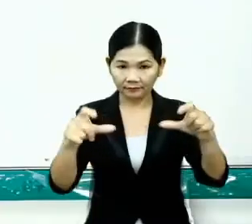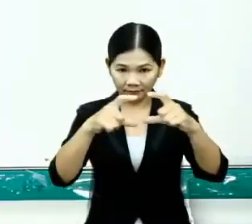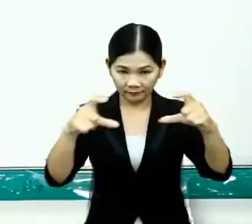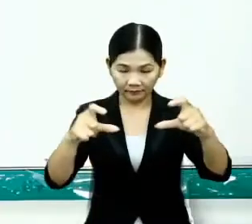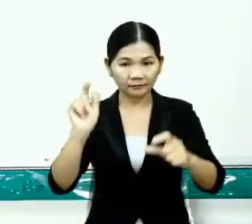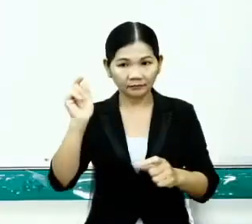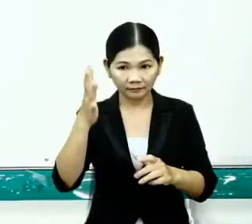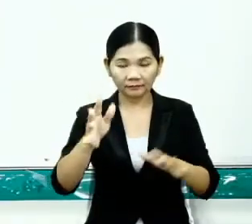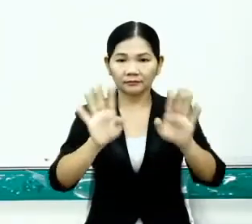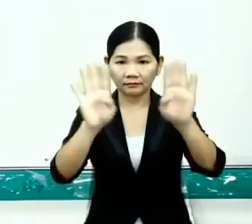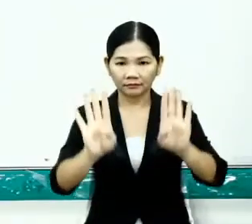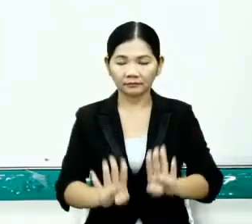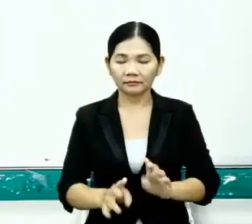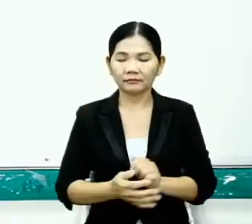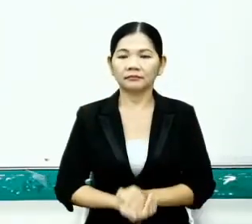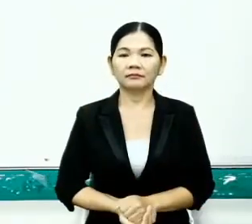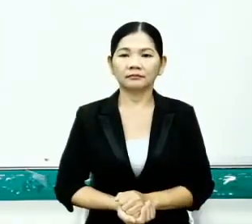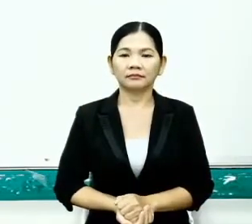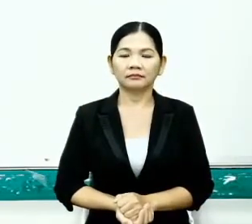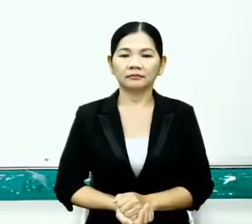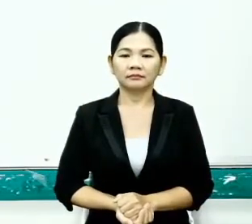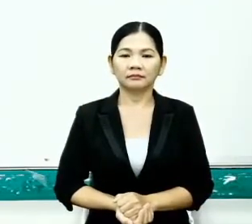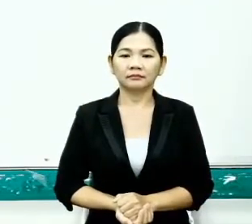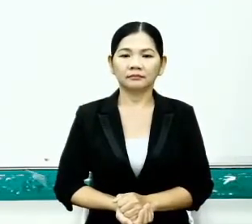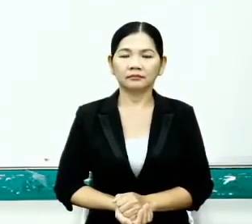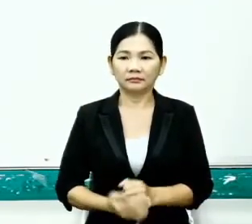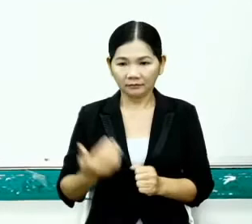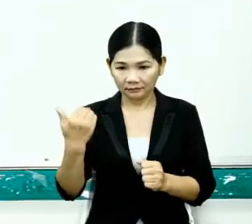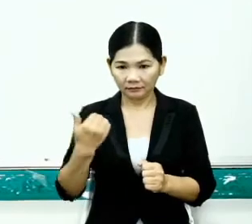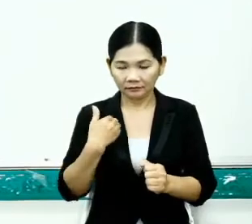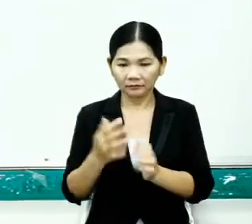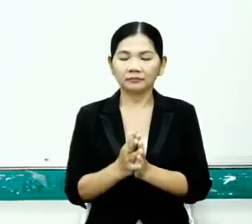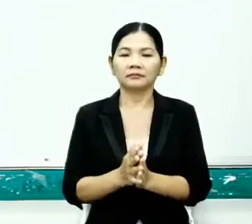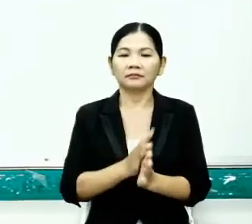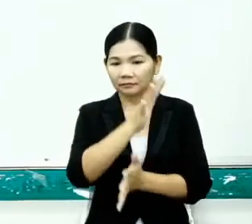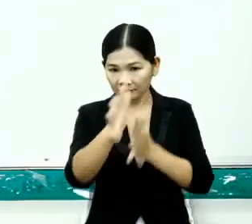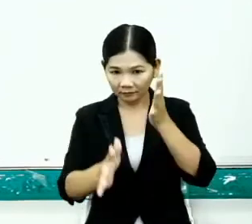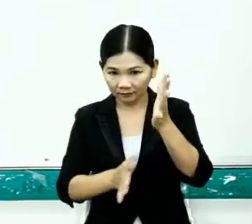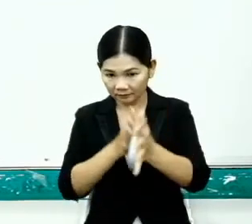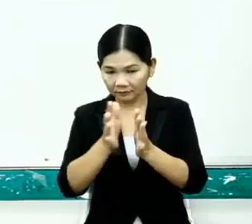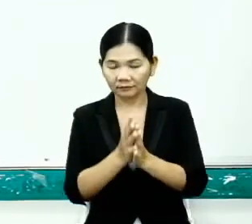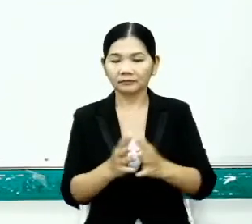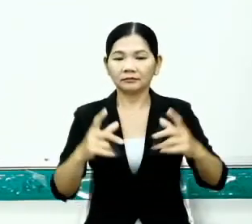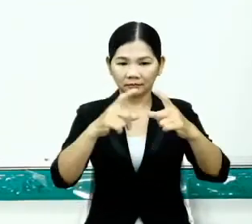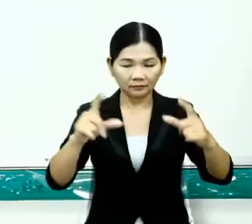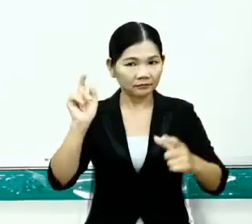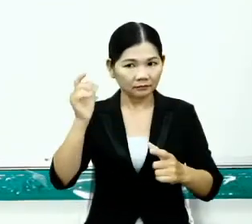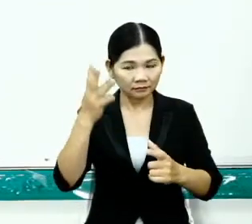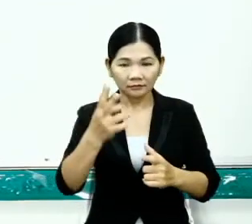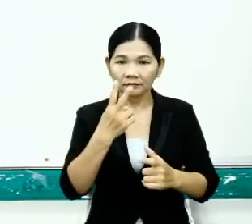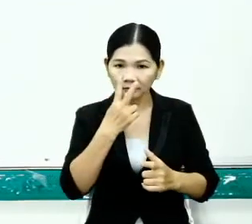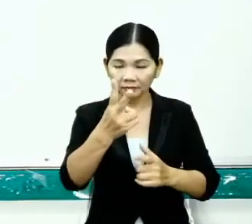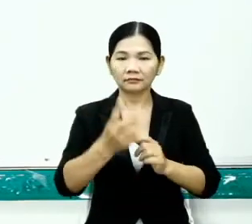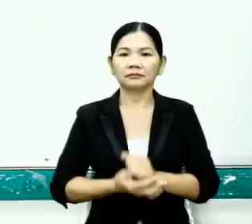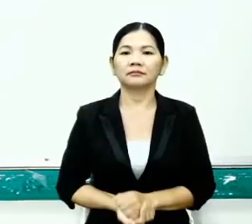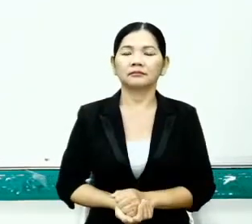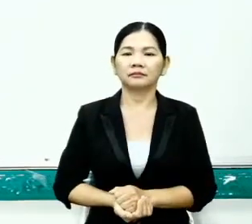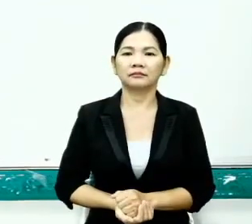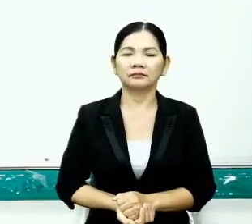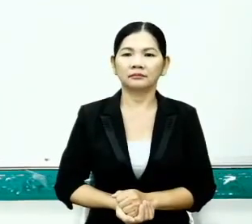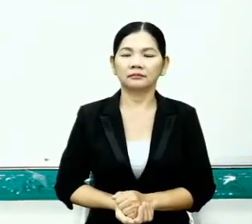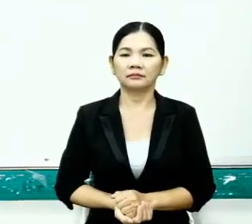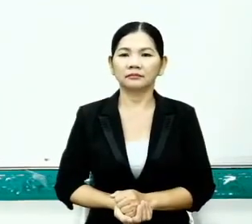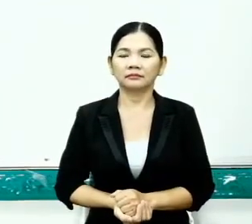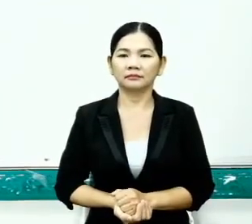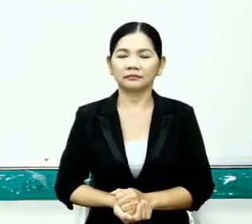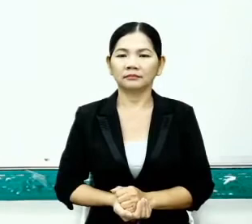ររូបភាពនៅលើក្តារខៀនចាហើយអ្នកគ្រូនឹងធ្វើសញ្ញាទៅតាមបានអក្សររូបភាពរបស់យើងណាចាអញ្ចឹ